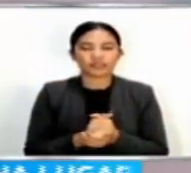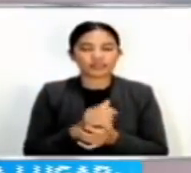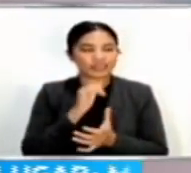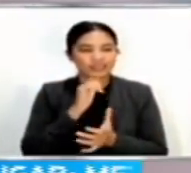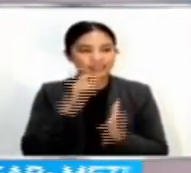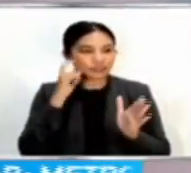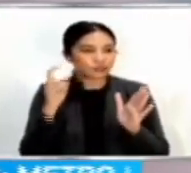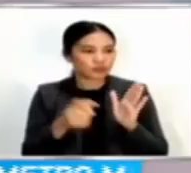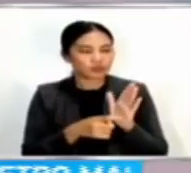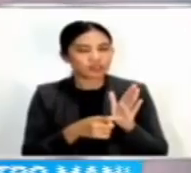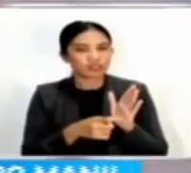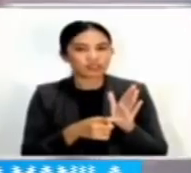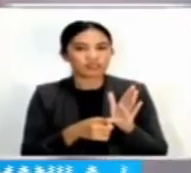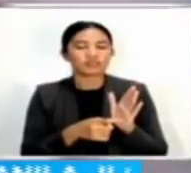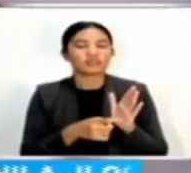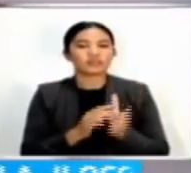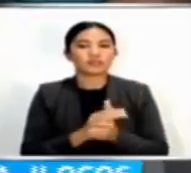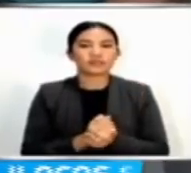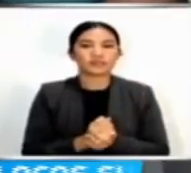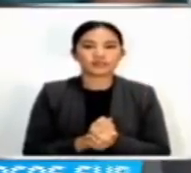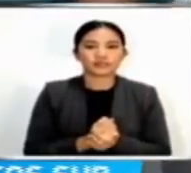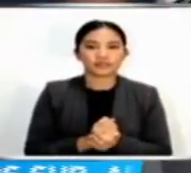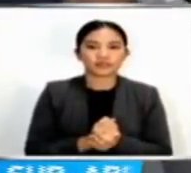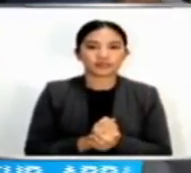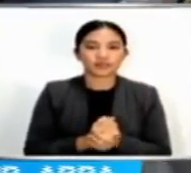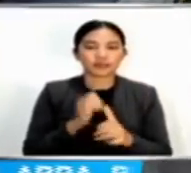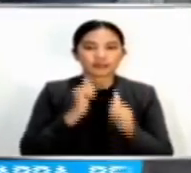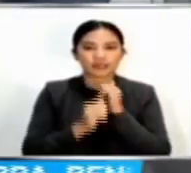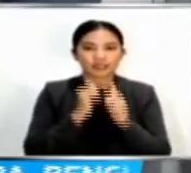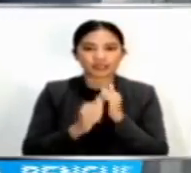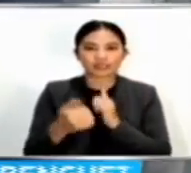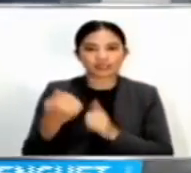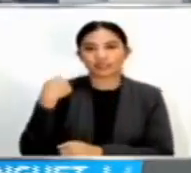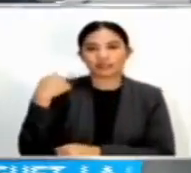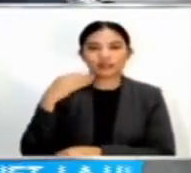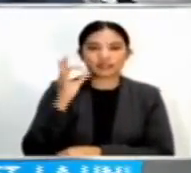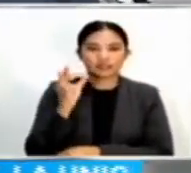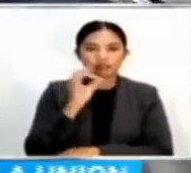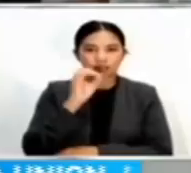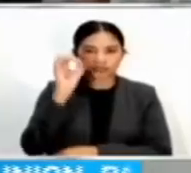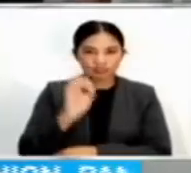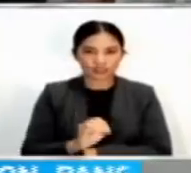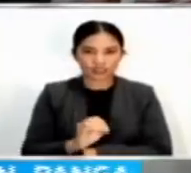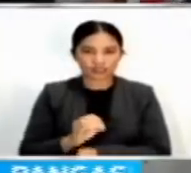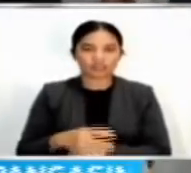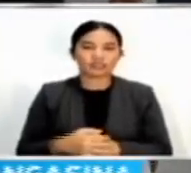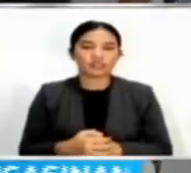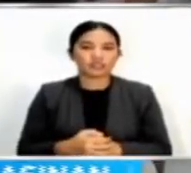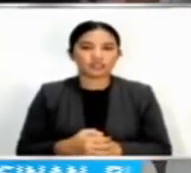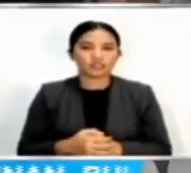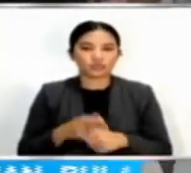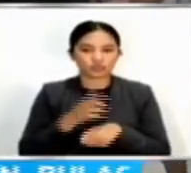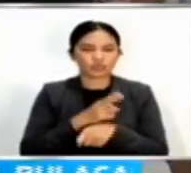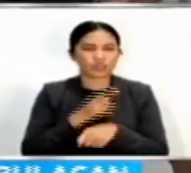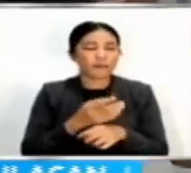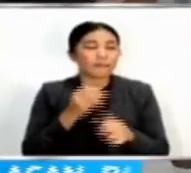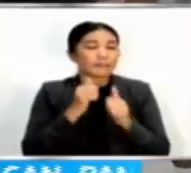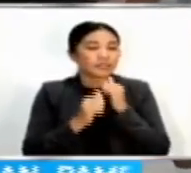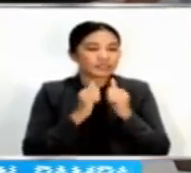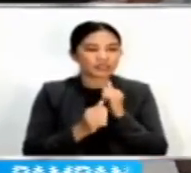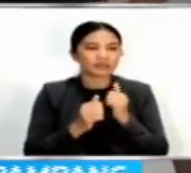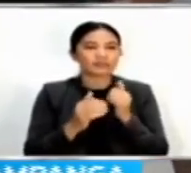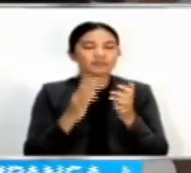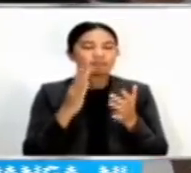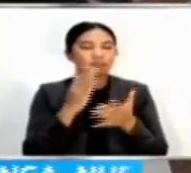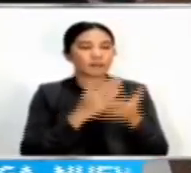rin po, kumbaga 90%, sinasabi nga lang, nasa 60% pa lamang din yung mga gusto magpabakuna ng ibang mga dapat binabakuna na.